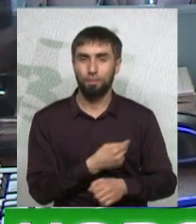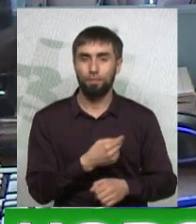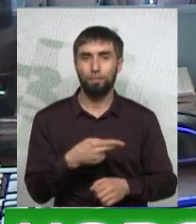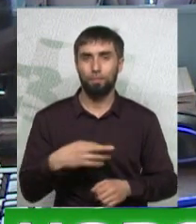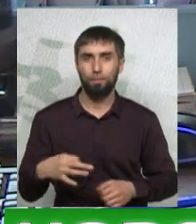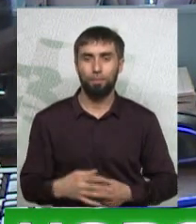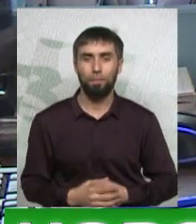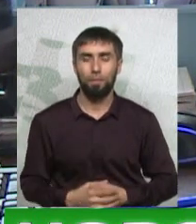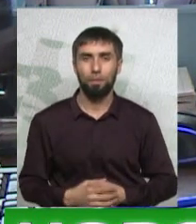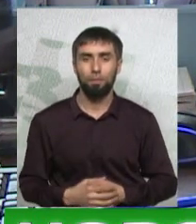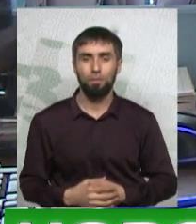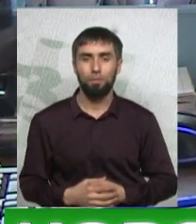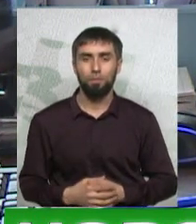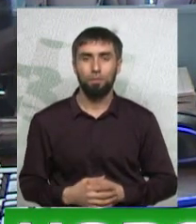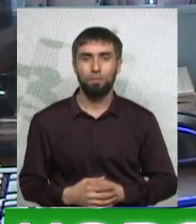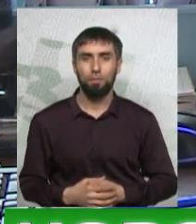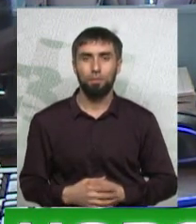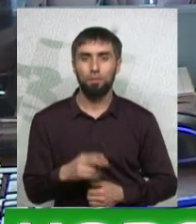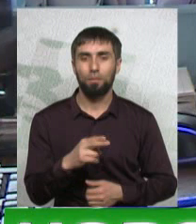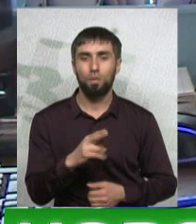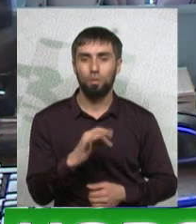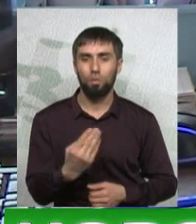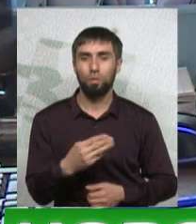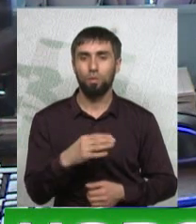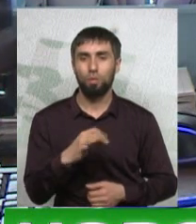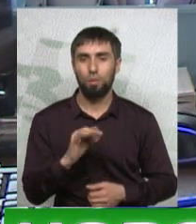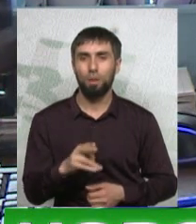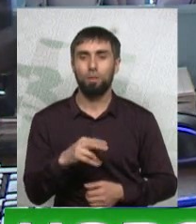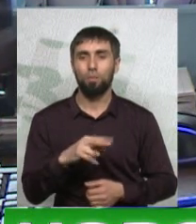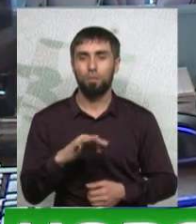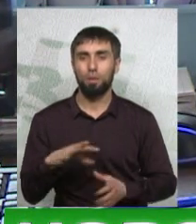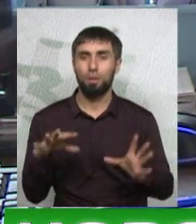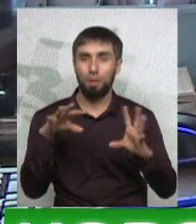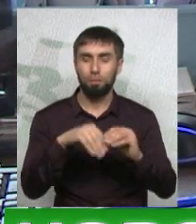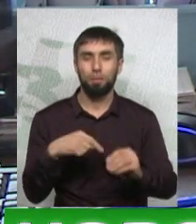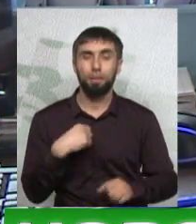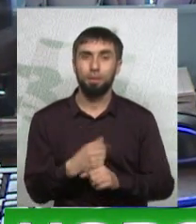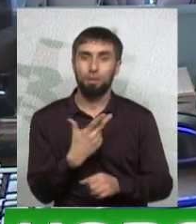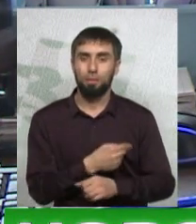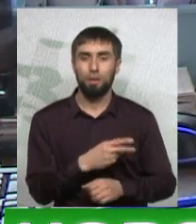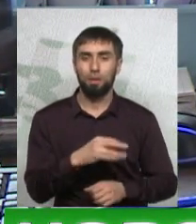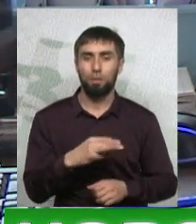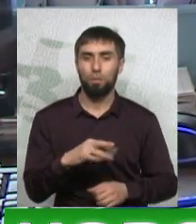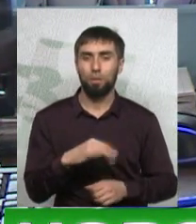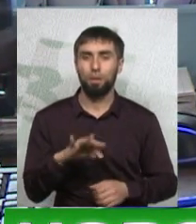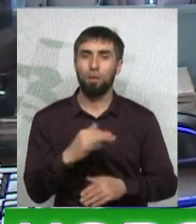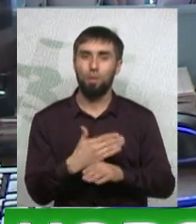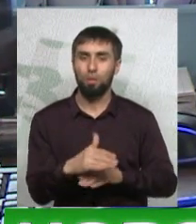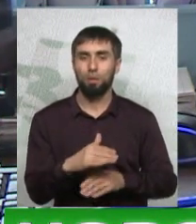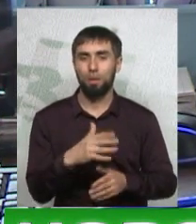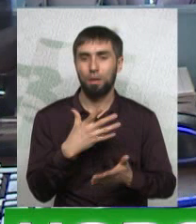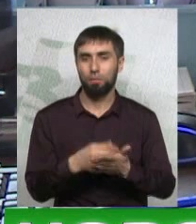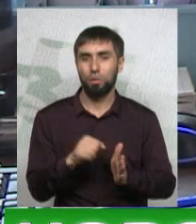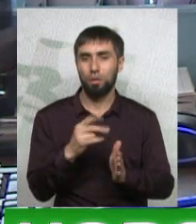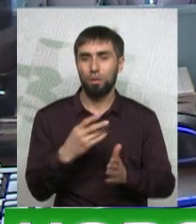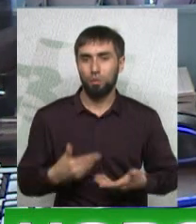по, в пентоксим входит дифтерия, коклюш, столбняк, полиомиелит, то есть мы прививаем либо ей, либо отдельно инактивированный,